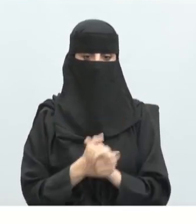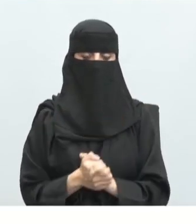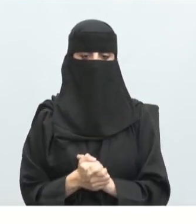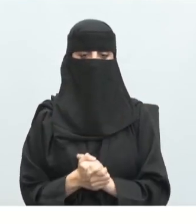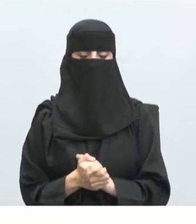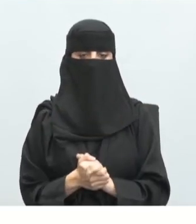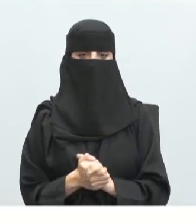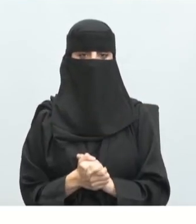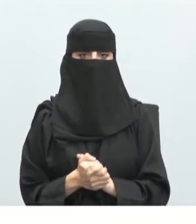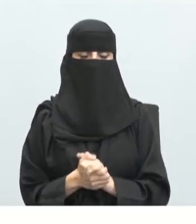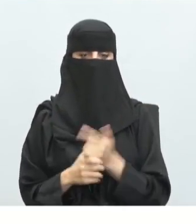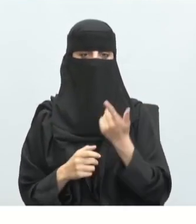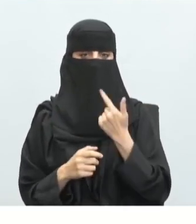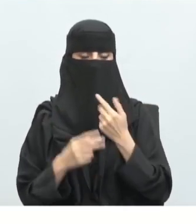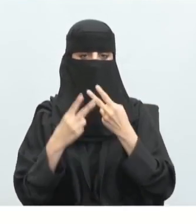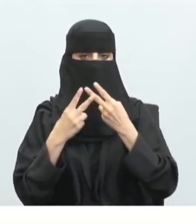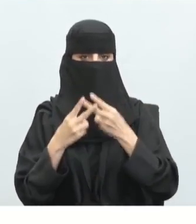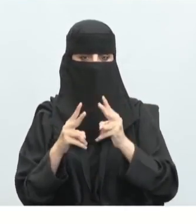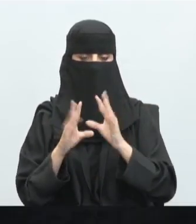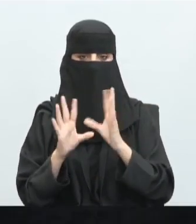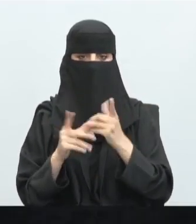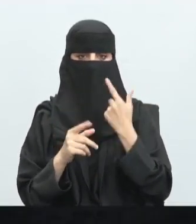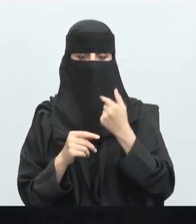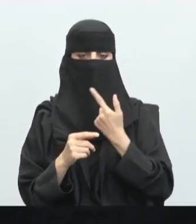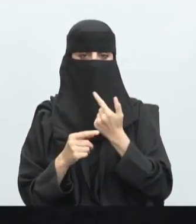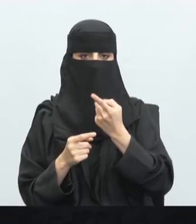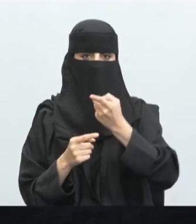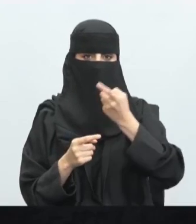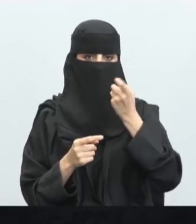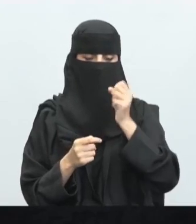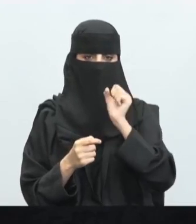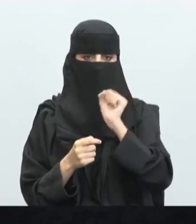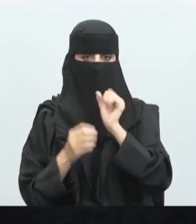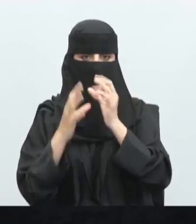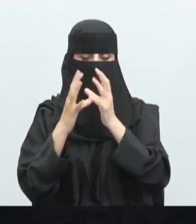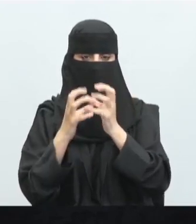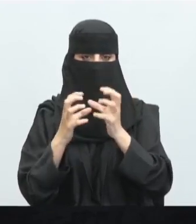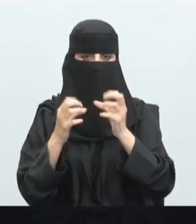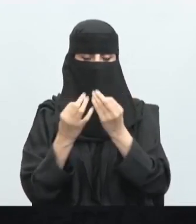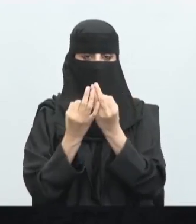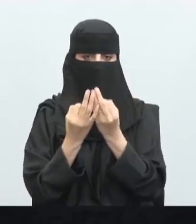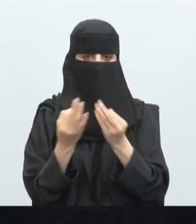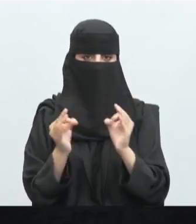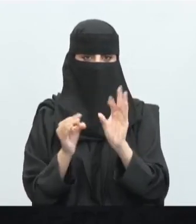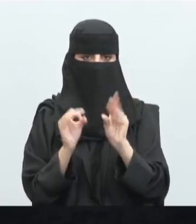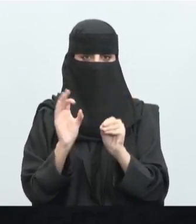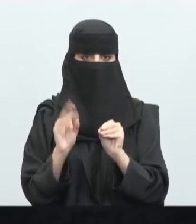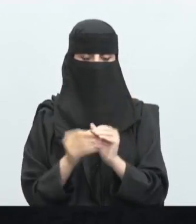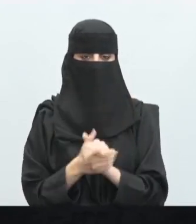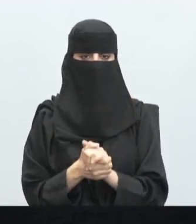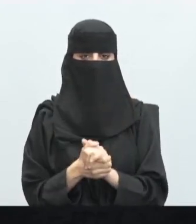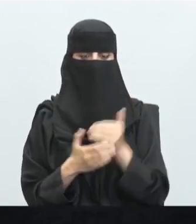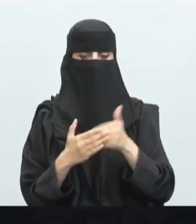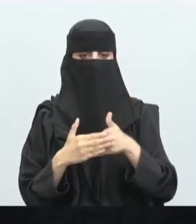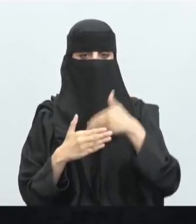كي استطيع ان افهم واتمكن من فهم القص ه